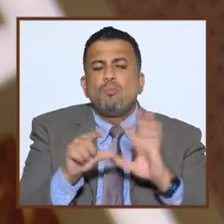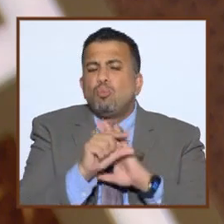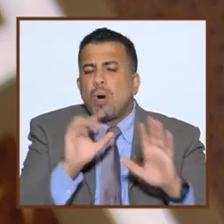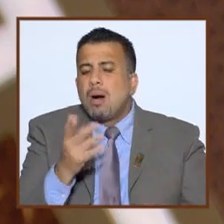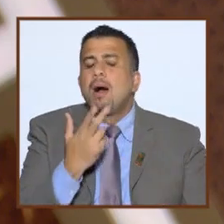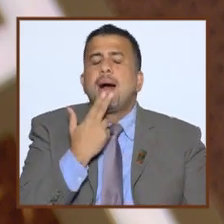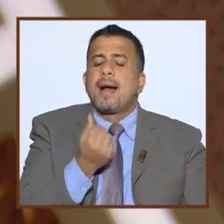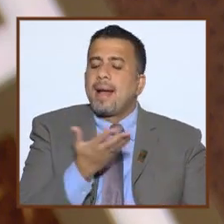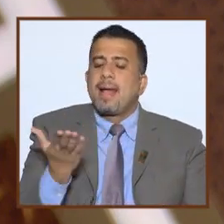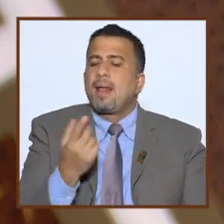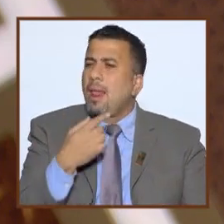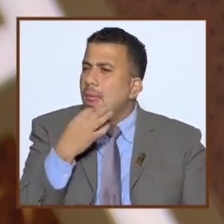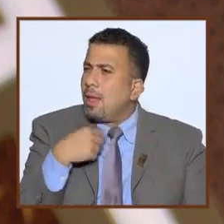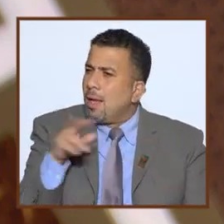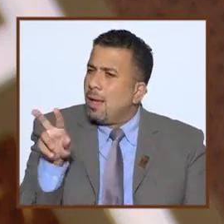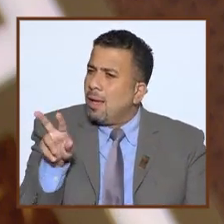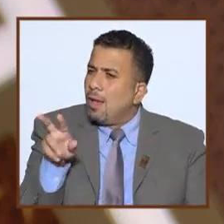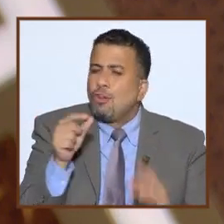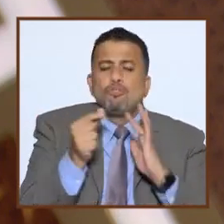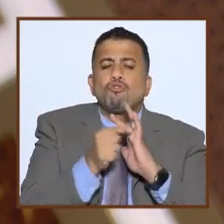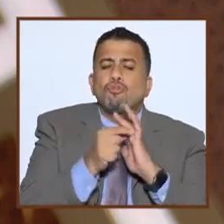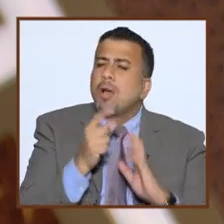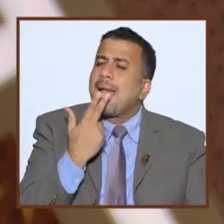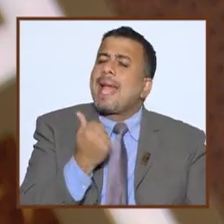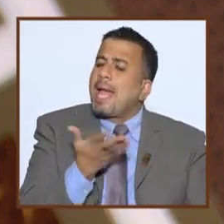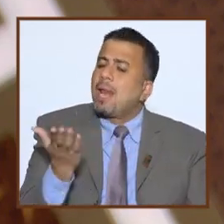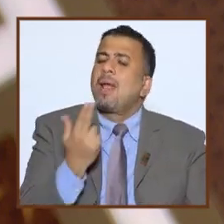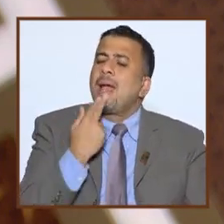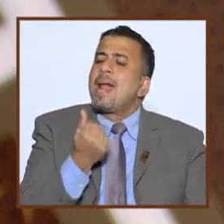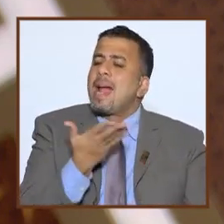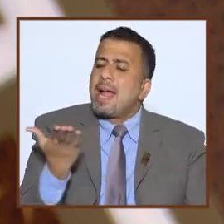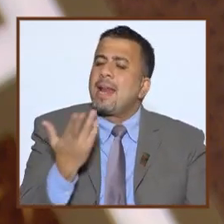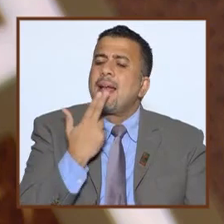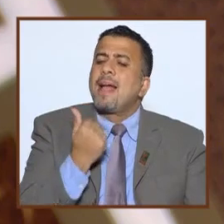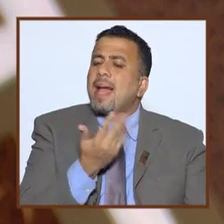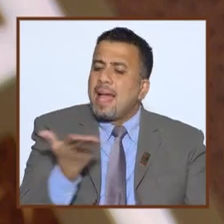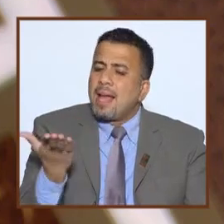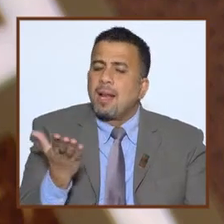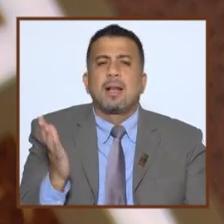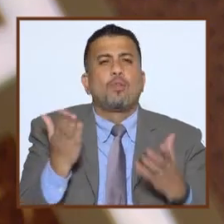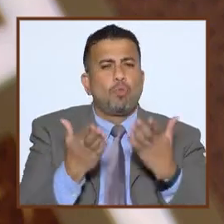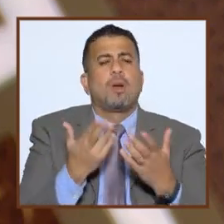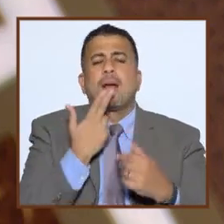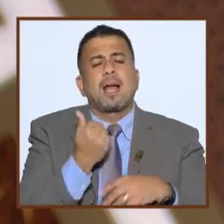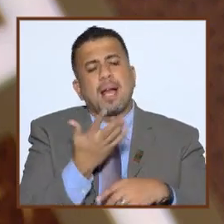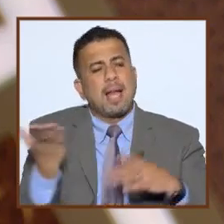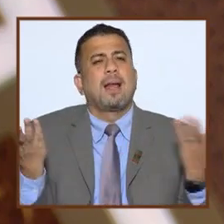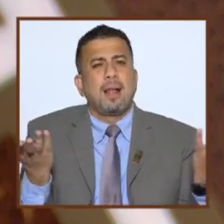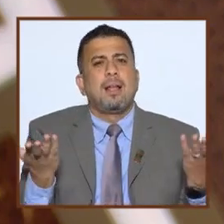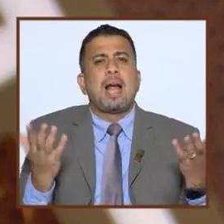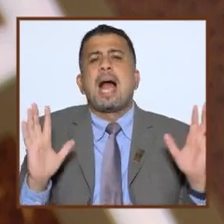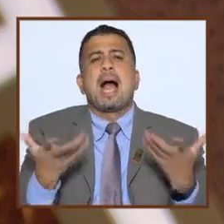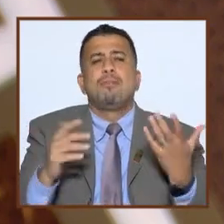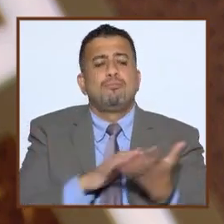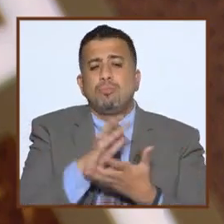ولذلك نحن اذا اممنا بالامر نستخير الله عز وجل يعني نطلب خير الامرين هذا المعنى لذلك اذا صار